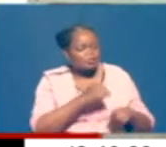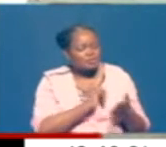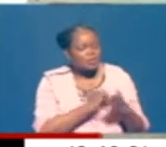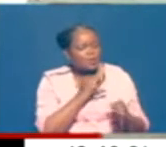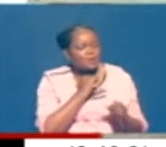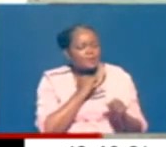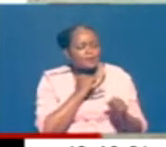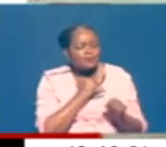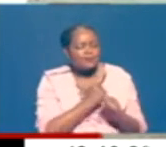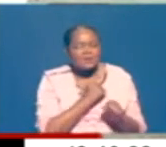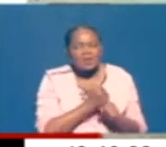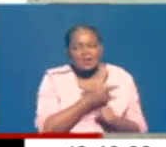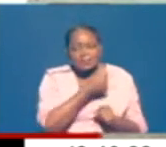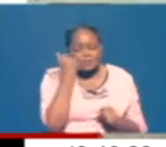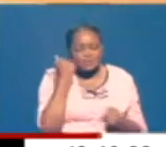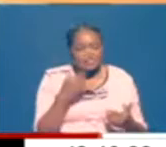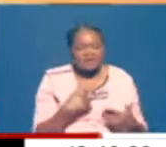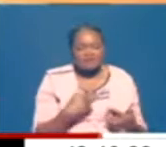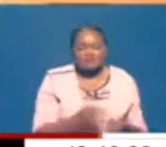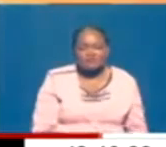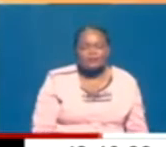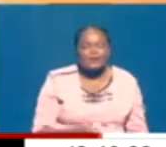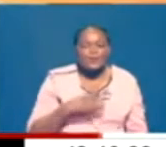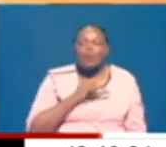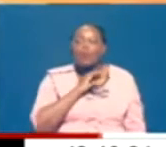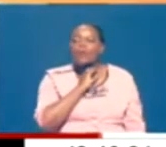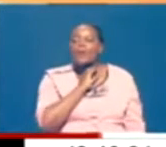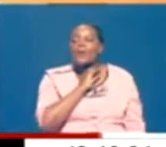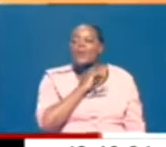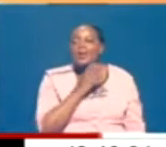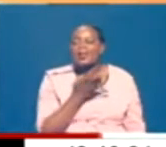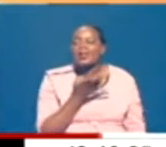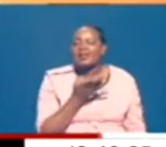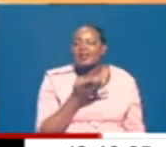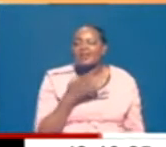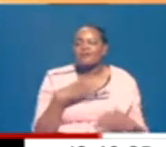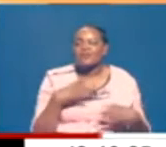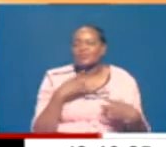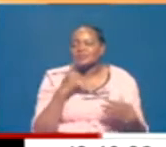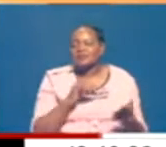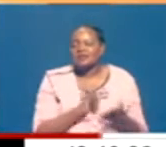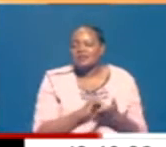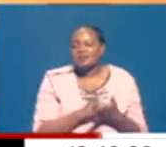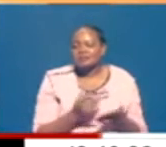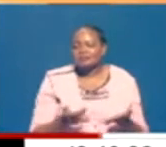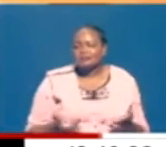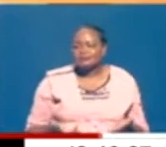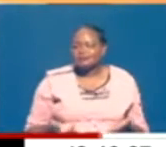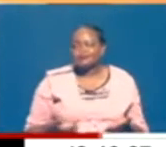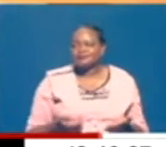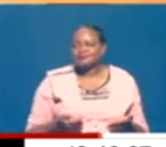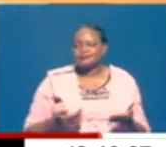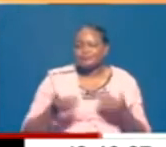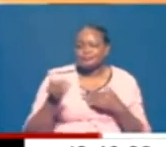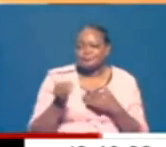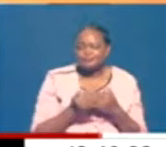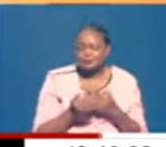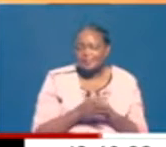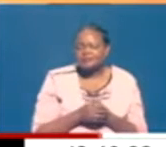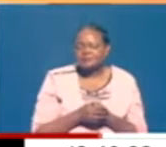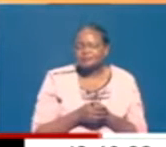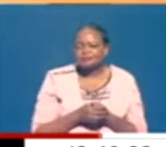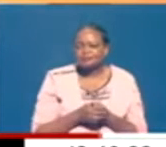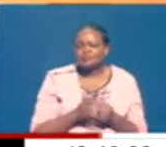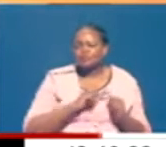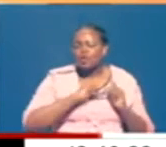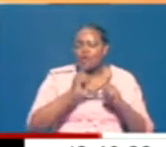manake kuna minunguniko mara hapa na pale. Kuna wale ambao tayari wanasema ya kwamba tutaelekea katika mahakama ya juu, na vile